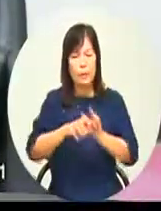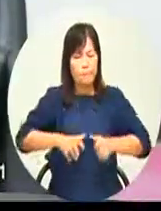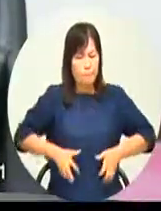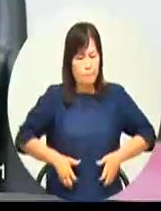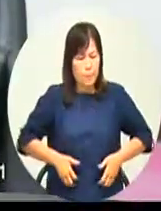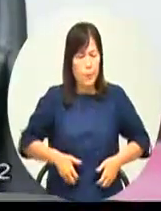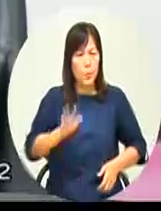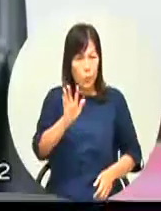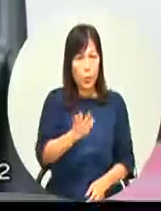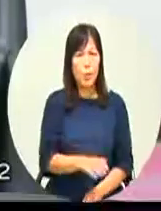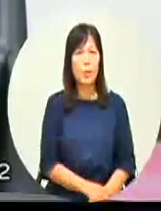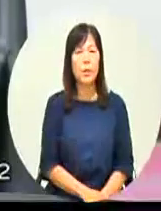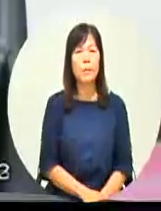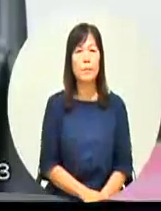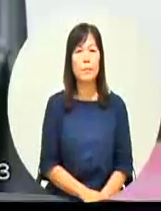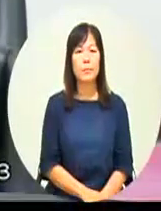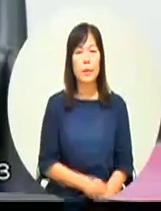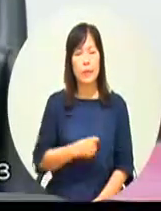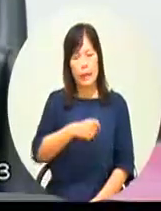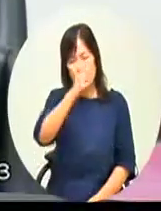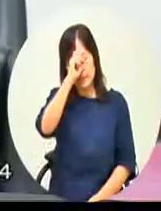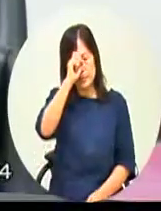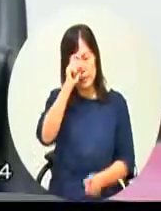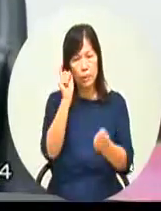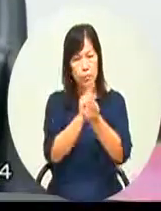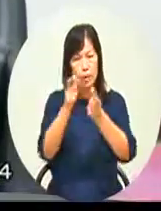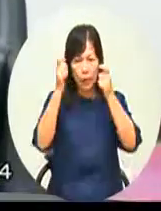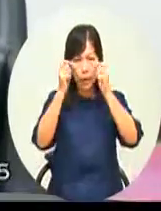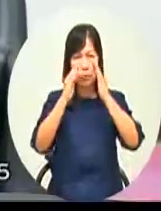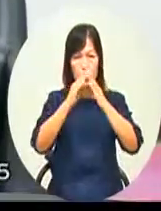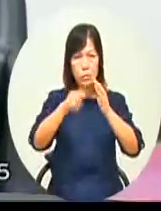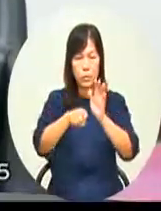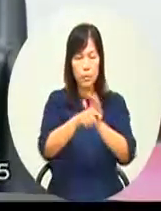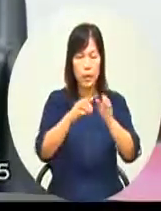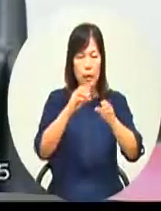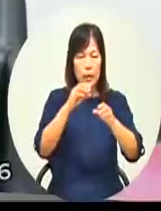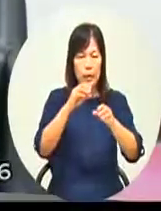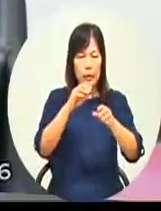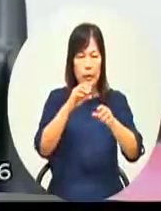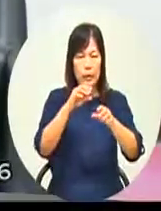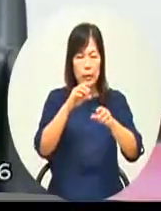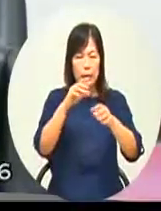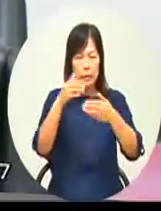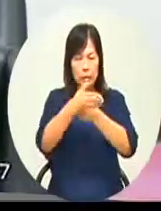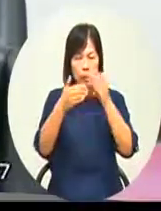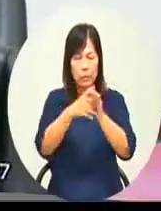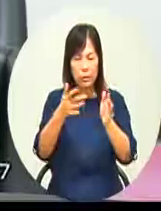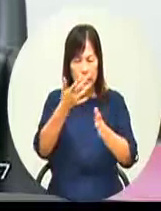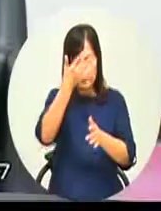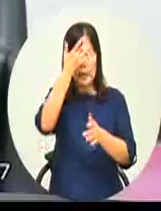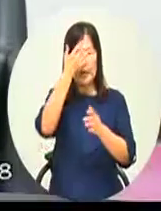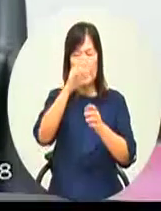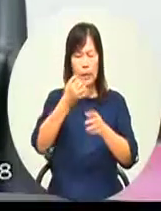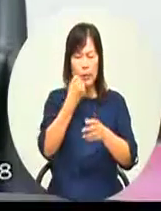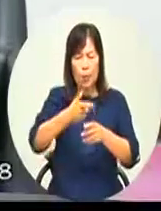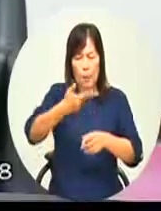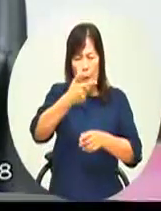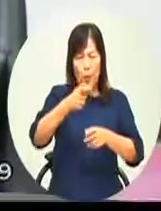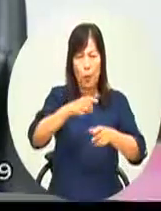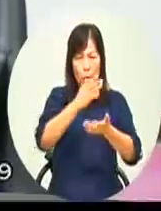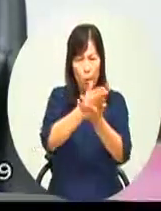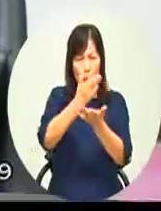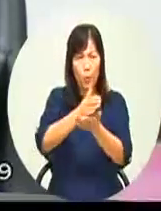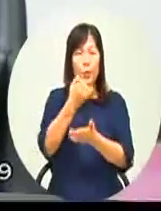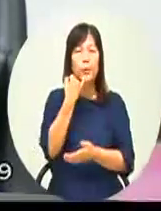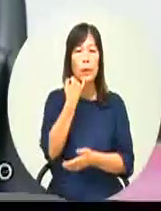的，也希望你能够对于这样的一个我们高雄市的一个交通大障碍，能够好好的赶快规划来解决。好，那这